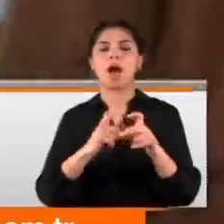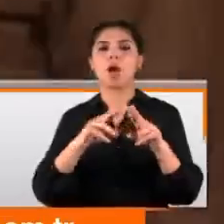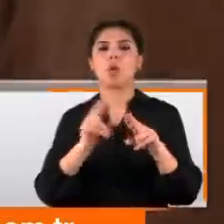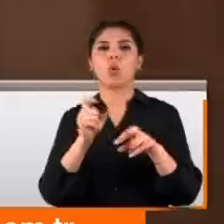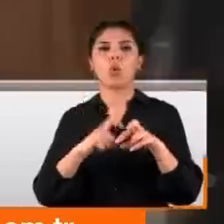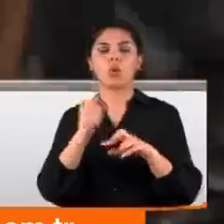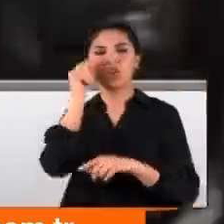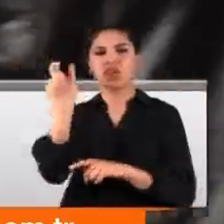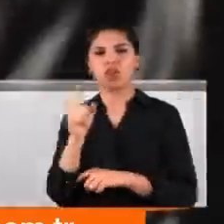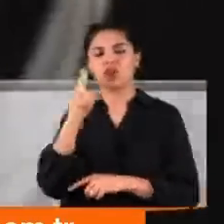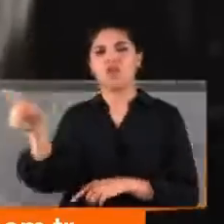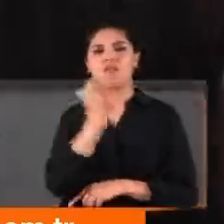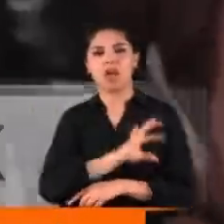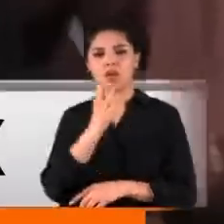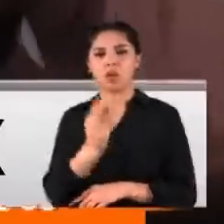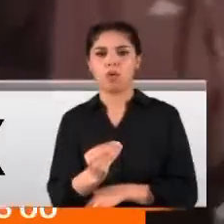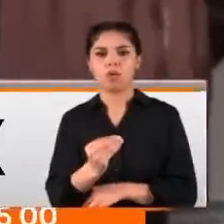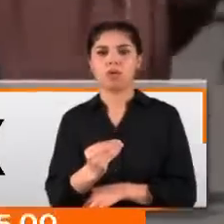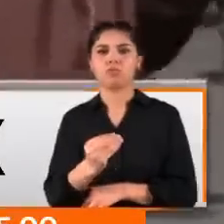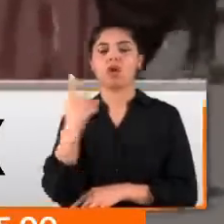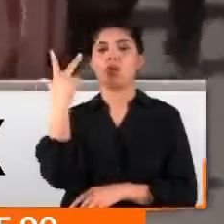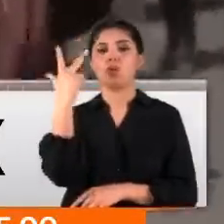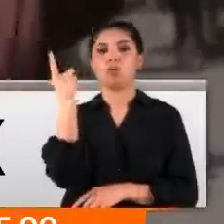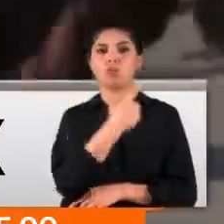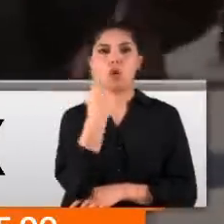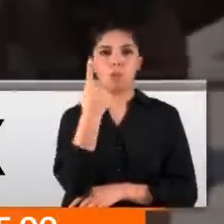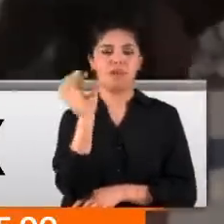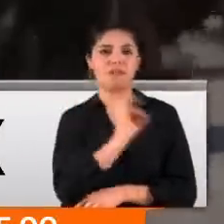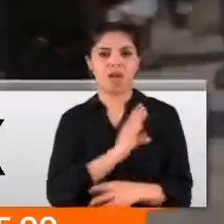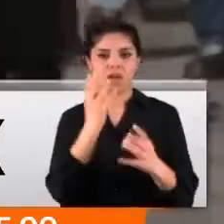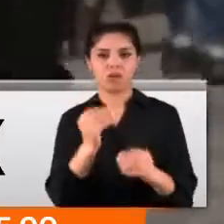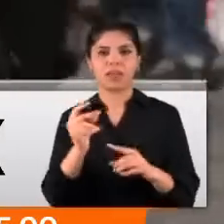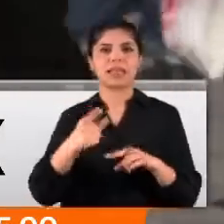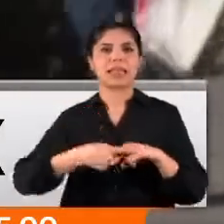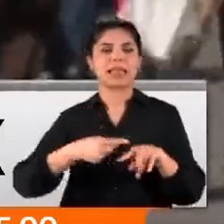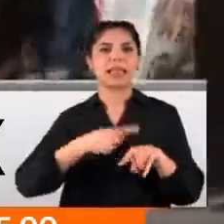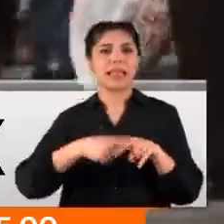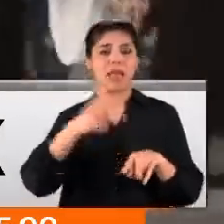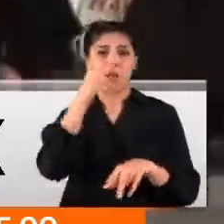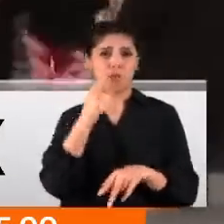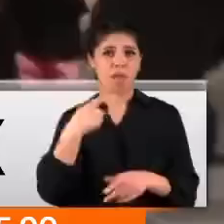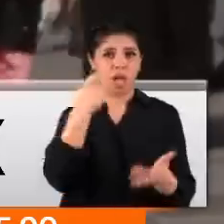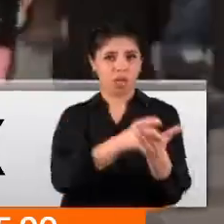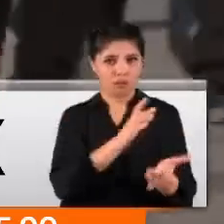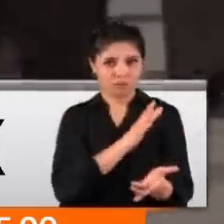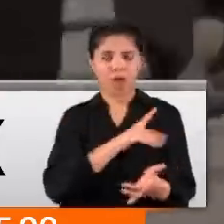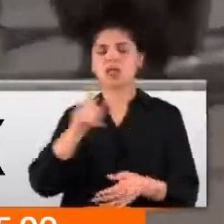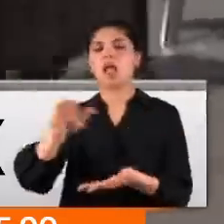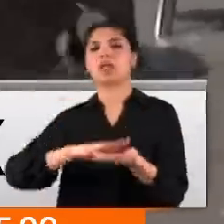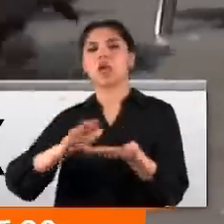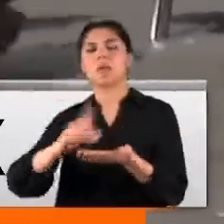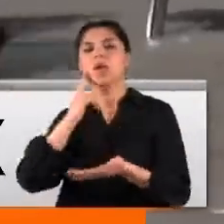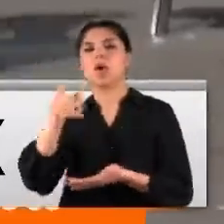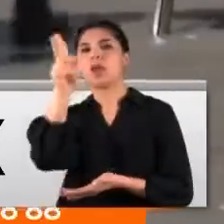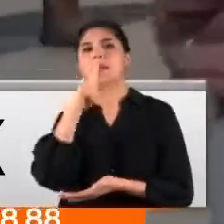yararlanabilecek. Kişi yaklaşık 1/3'e yakın kar sağlayacak. Normalde ihyaya 300 bin lira ödeyecekse bu rakam yapılandırmayla